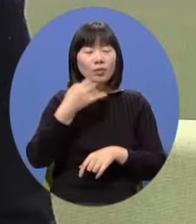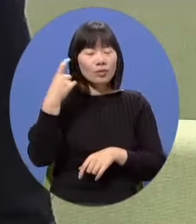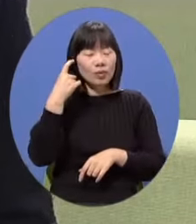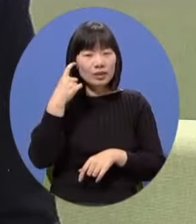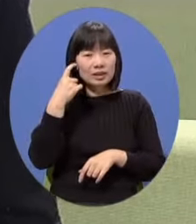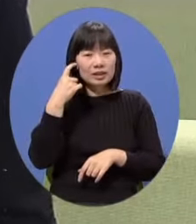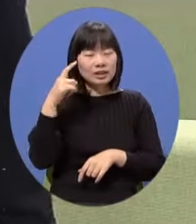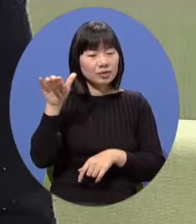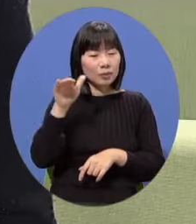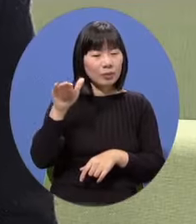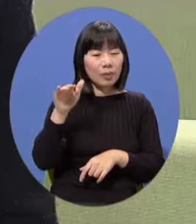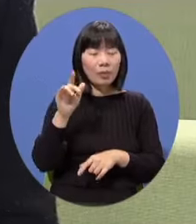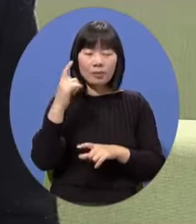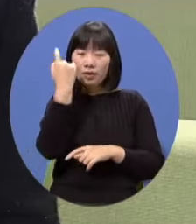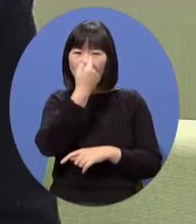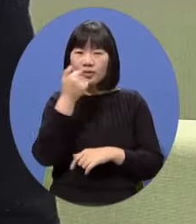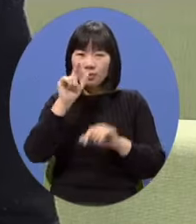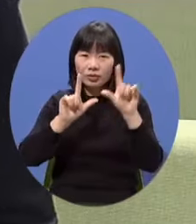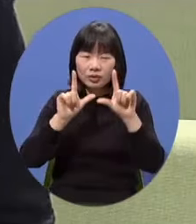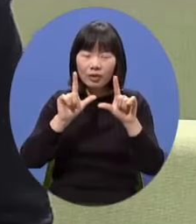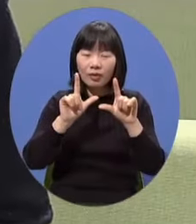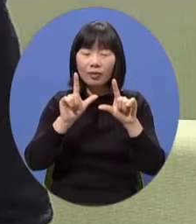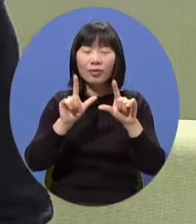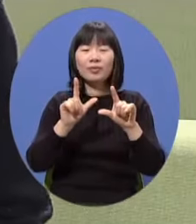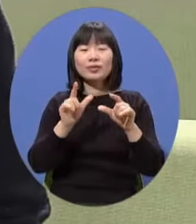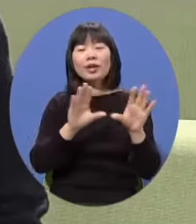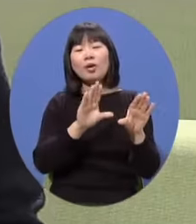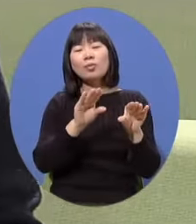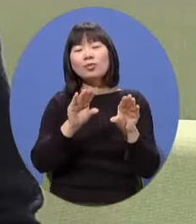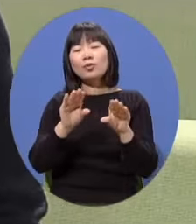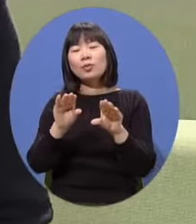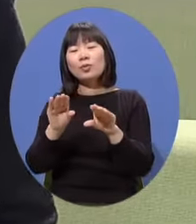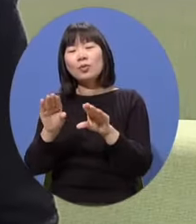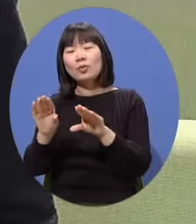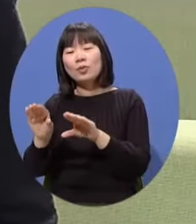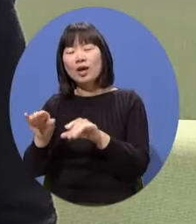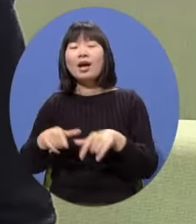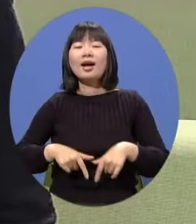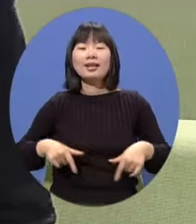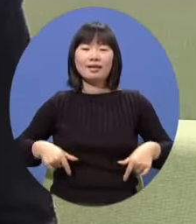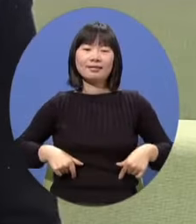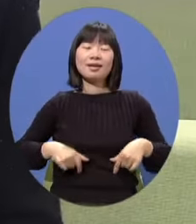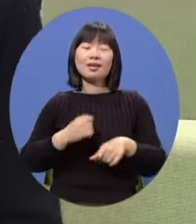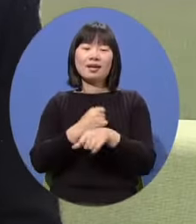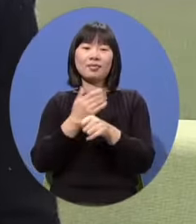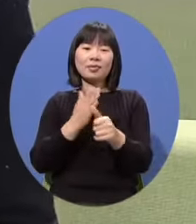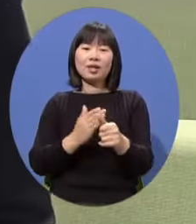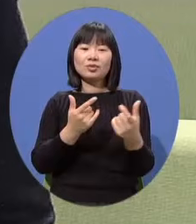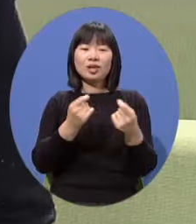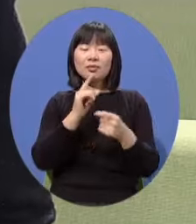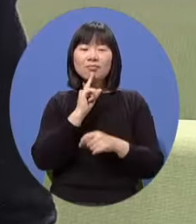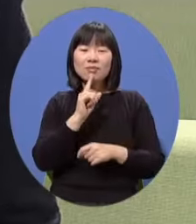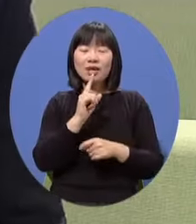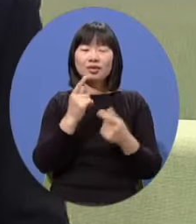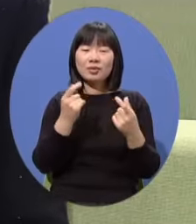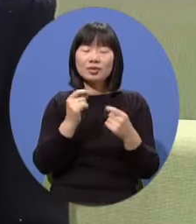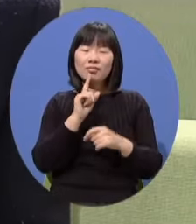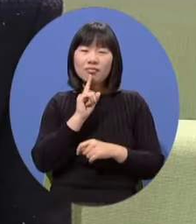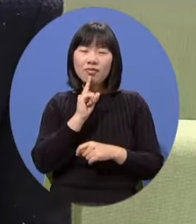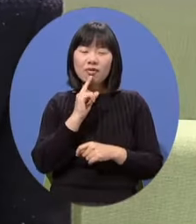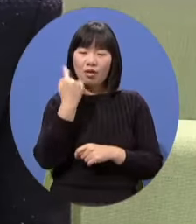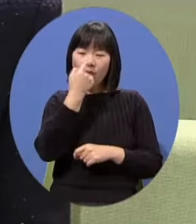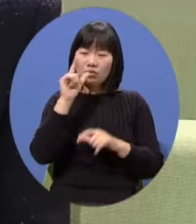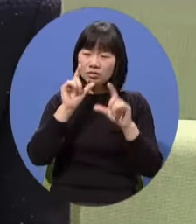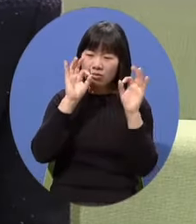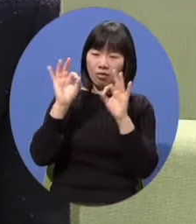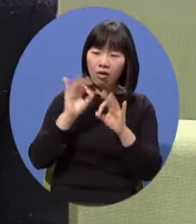톤. 표정 같은 것들을 최대한 부드럽고 관대하게 해주셔야 돼요. 똑같은 말도 이런 진술문도 표정